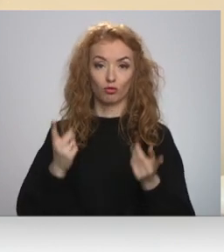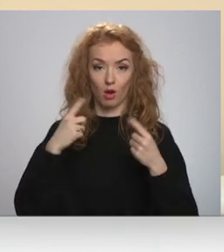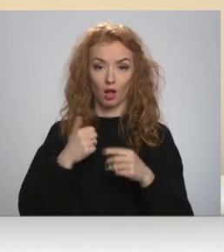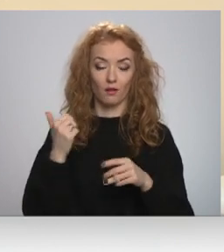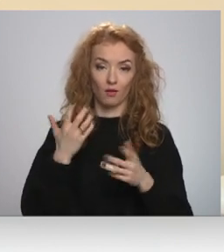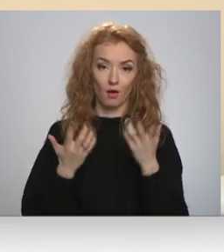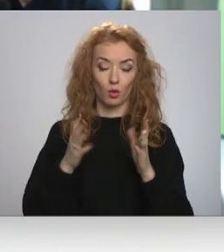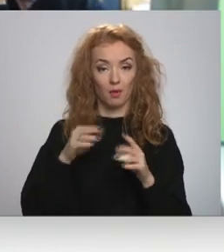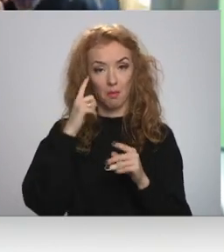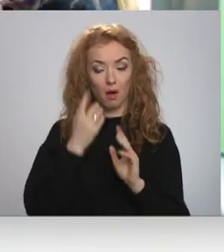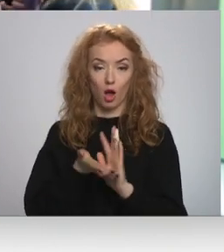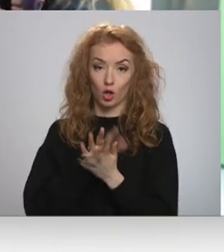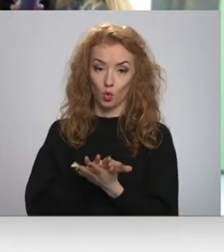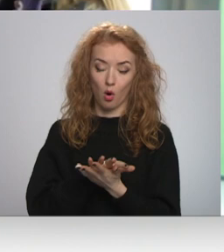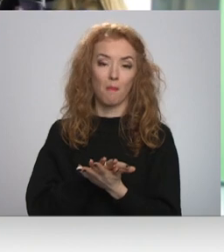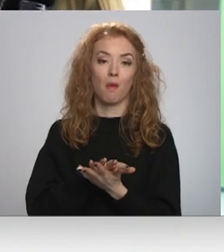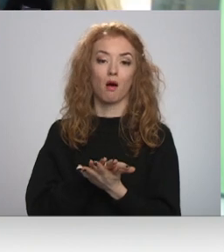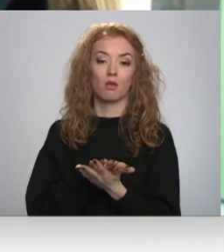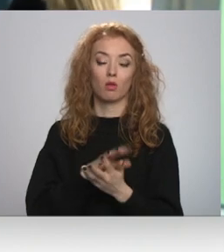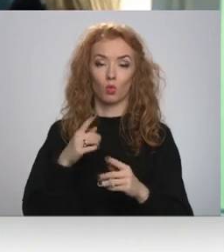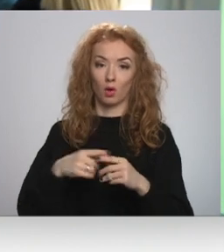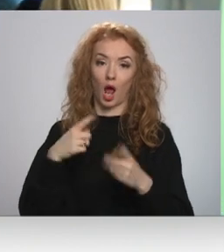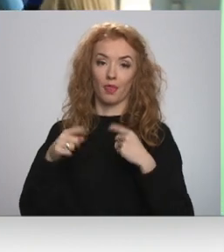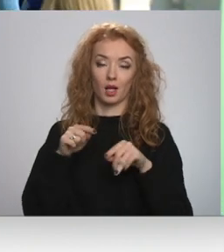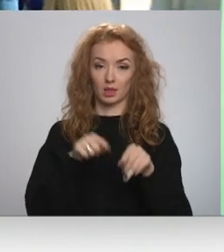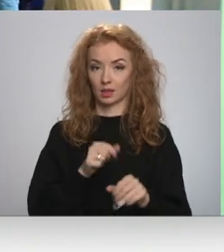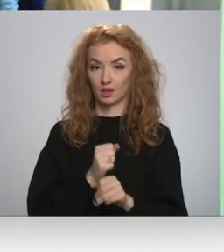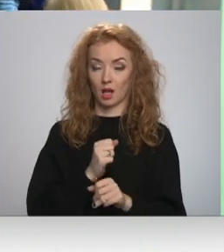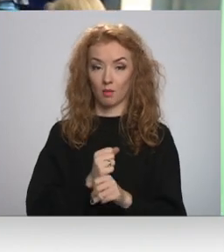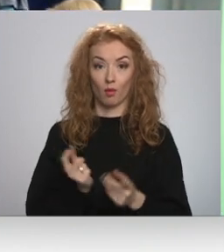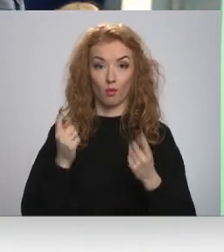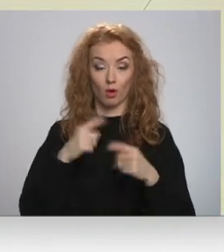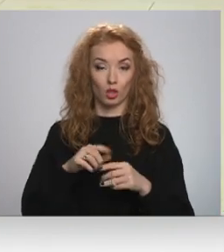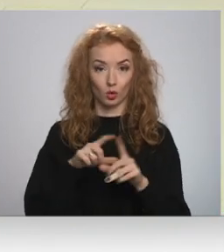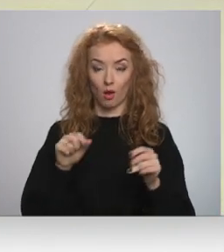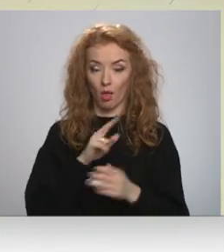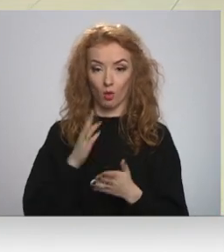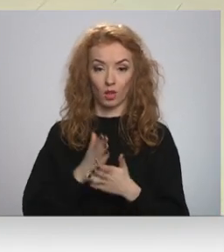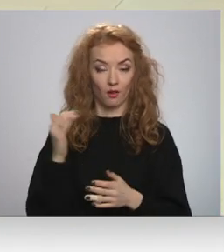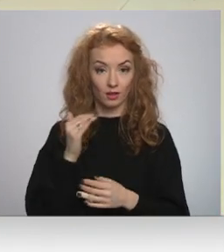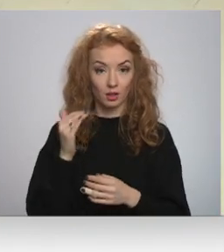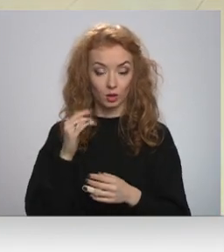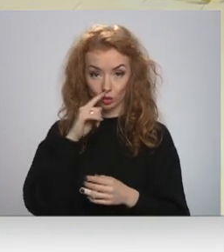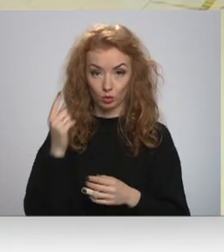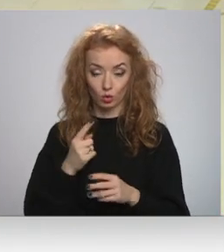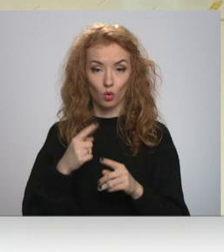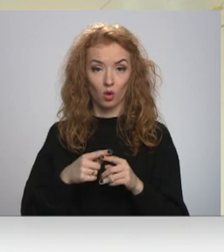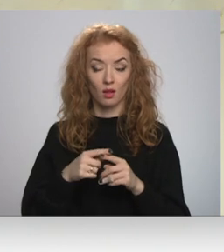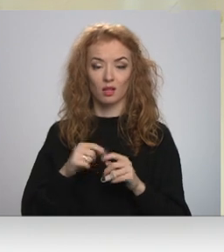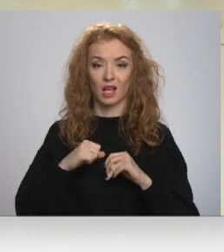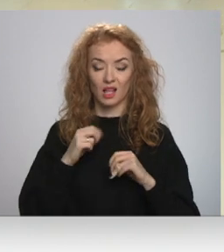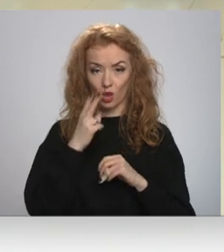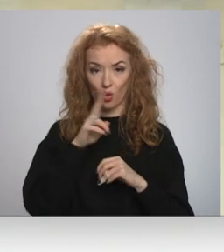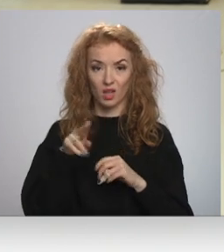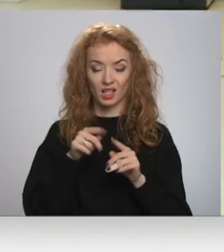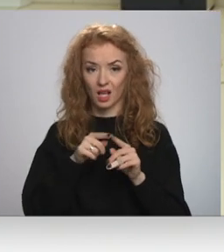viņi varbūt var pārdomāt un atgriezties darbā. Šobrīd skolā nenotiek fizikas stundas. Skola risinājumu radusi no decembra,